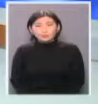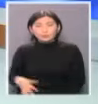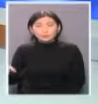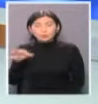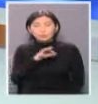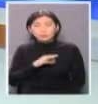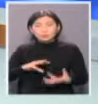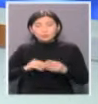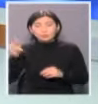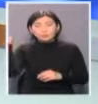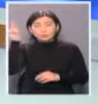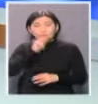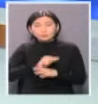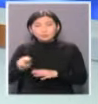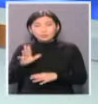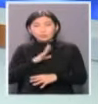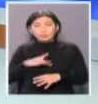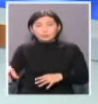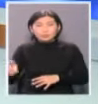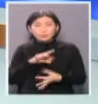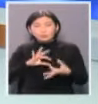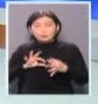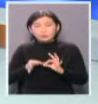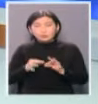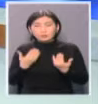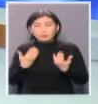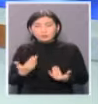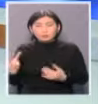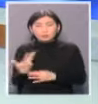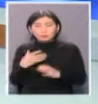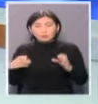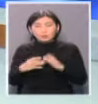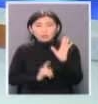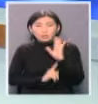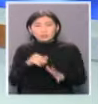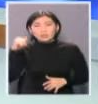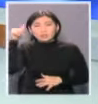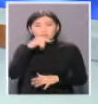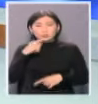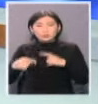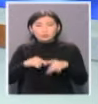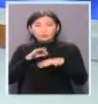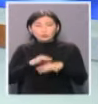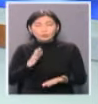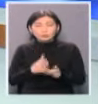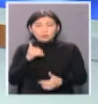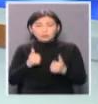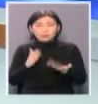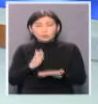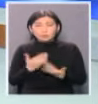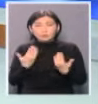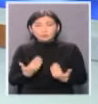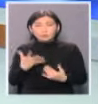Облыста жалпы білім беретін пәндер бойынша республикалық олимпиаданың үшінші кезеңі басталды. Жыл сайын дәстүрлі түрде өтетін байқауға